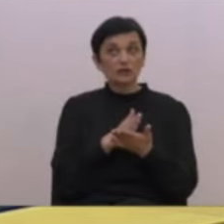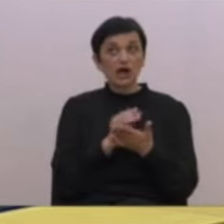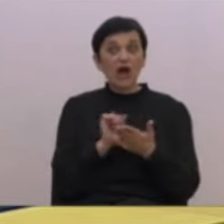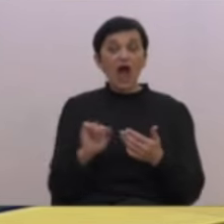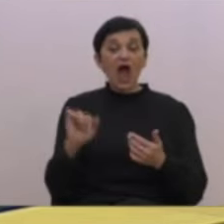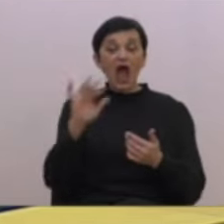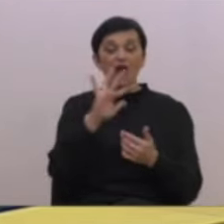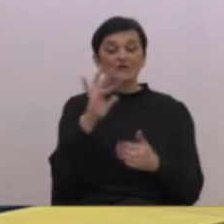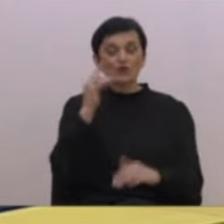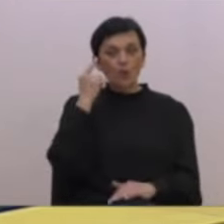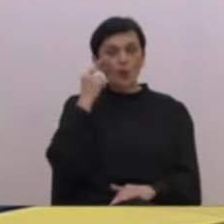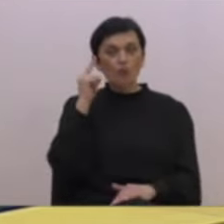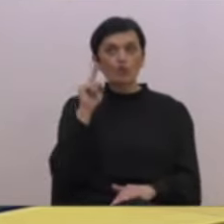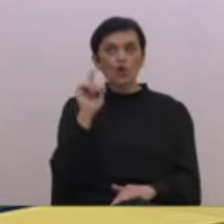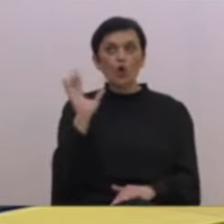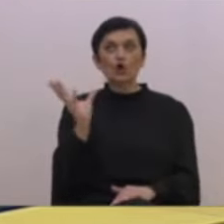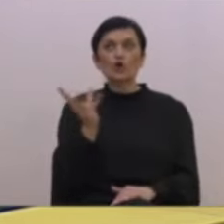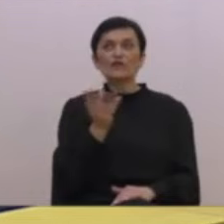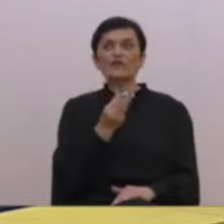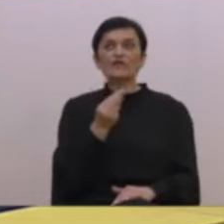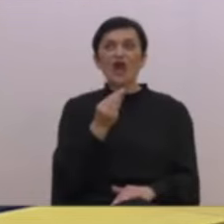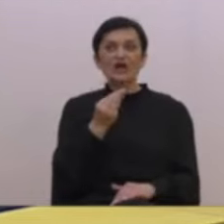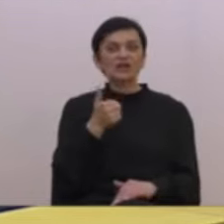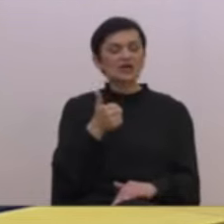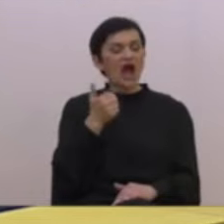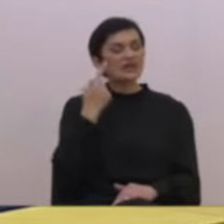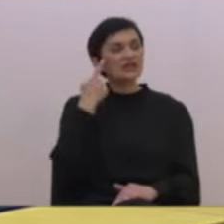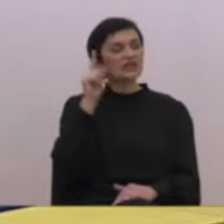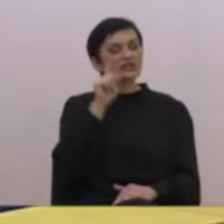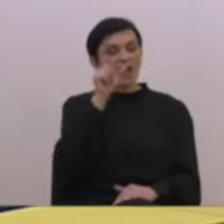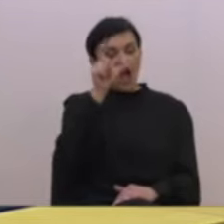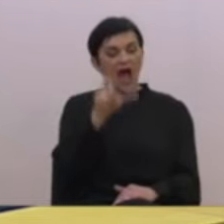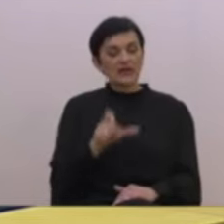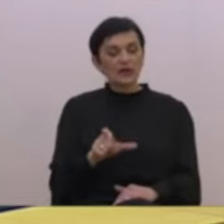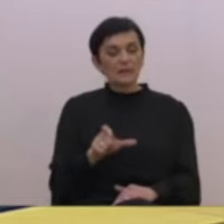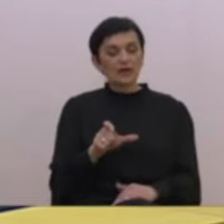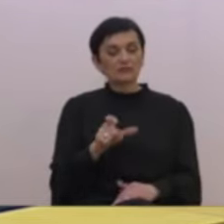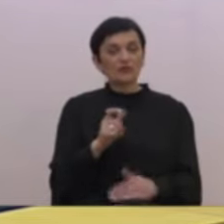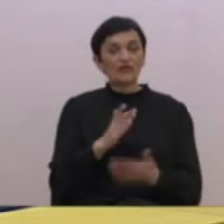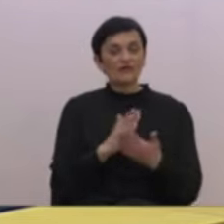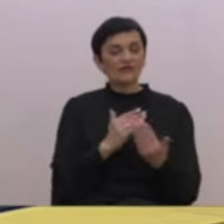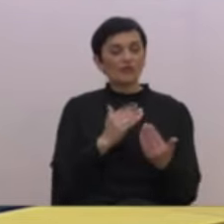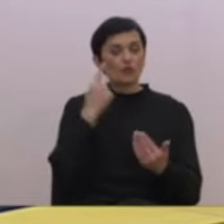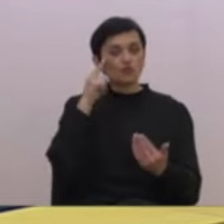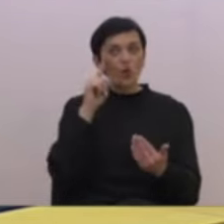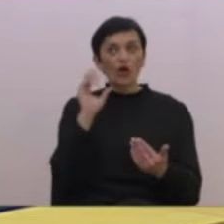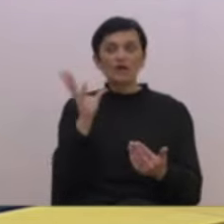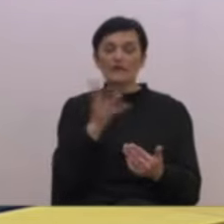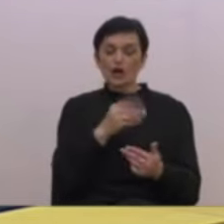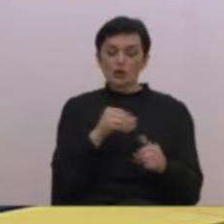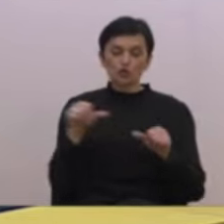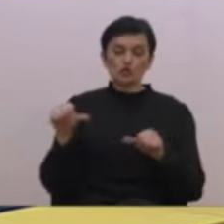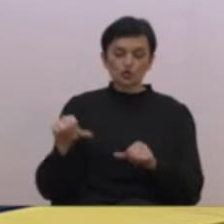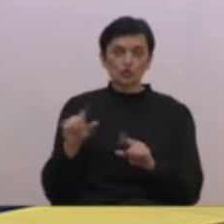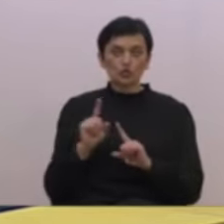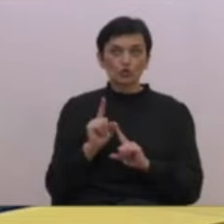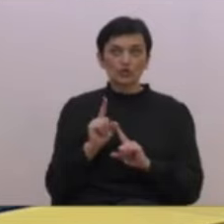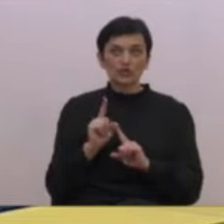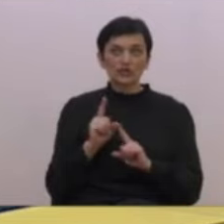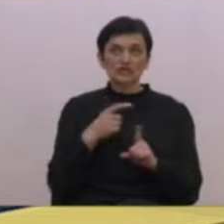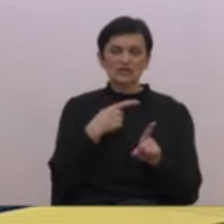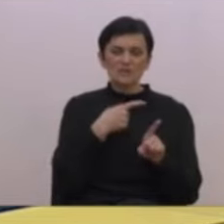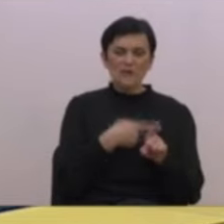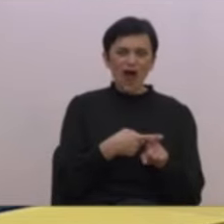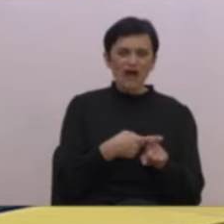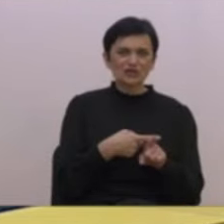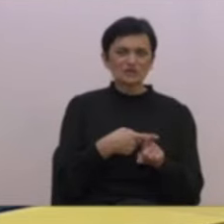ევროპა ხო მოიგონა ყველა თითქმის ყველა კარგი იდეა, რაც ადამიანობა მოიგონა. და თითქმის ყველა ცუდი. ფაშიზმის,